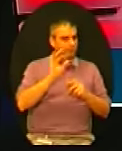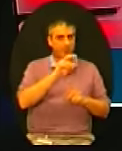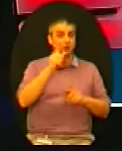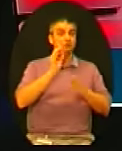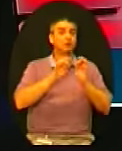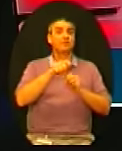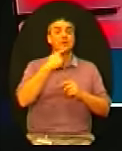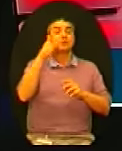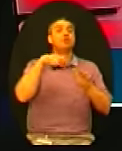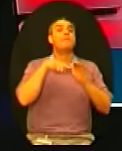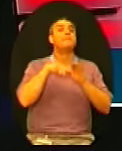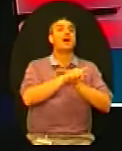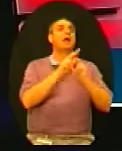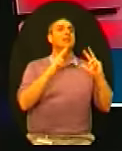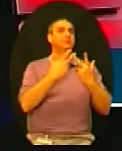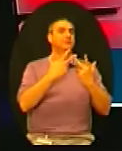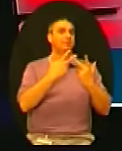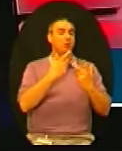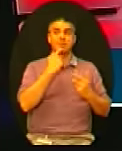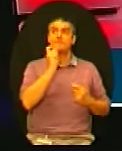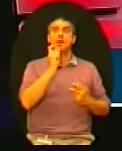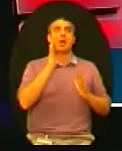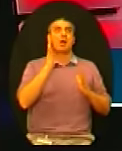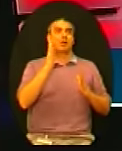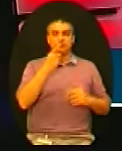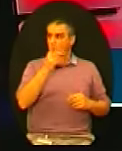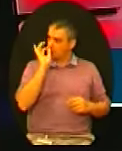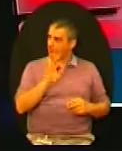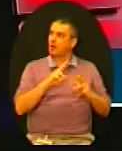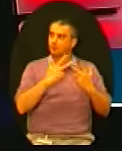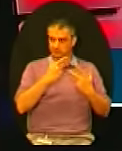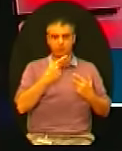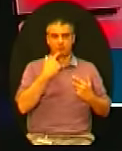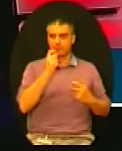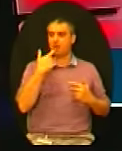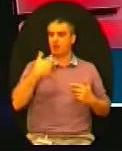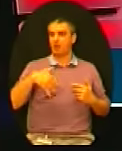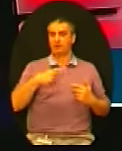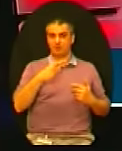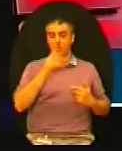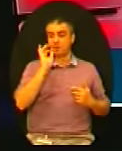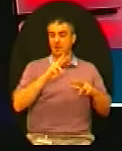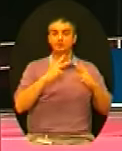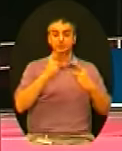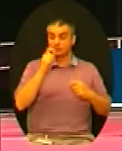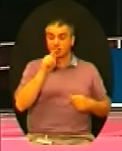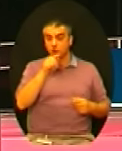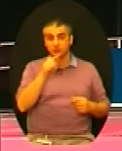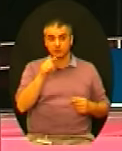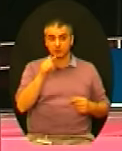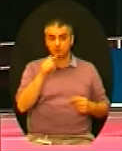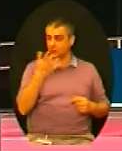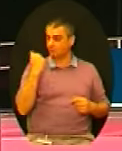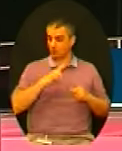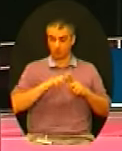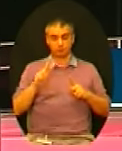קבעו שהוא בגד באמון הציבור. בגד באמון הציבור, הוא פגע בציבור, והוא בגד באמון הציבור. כן. והאיש הזה,